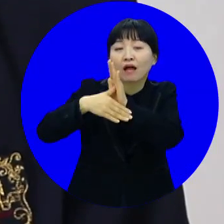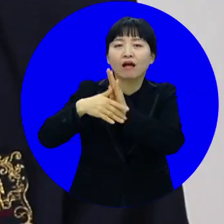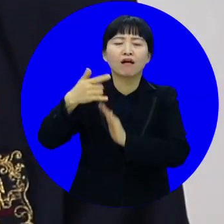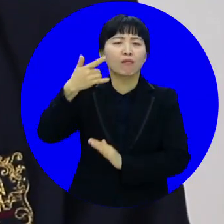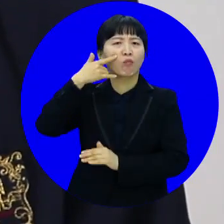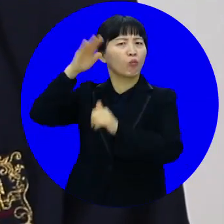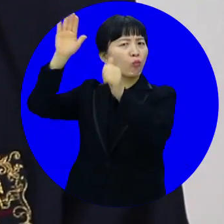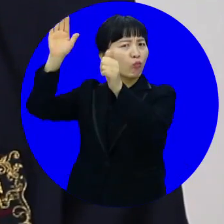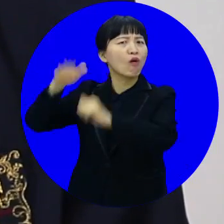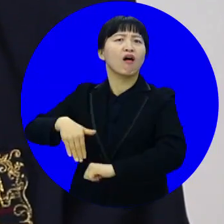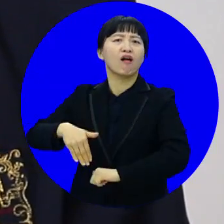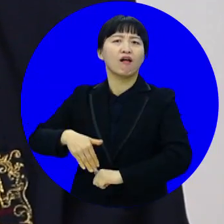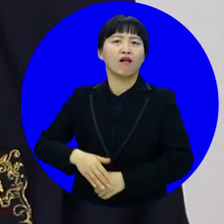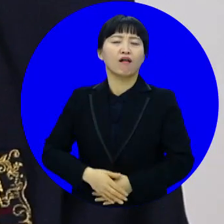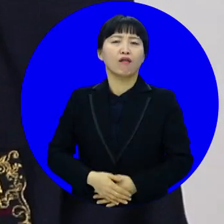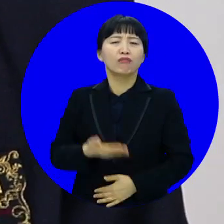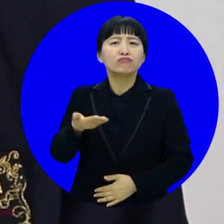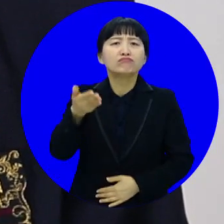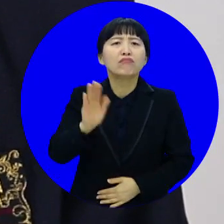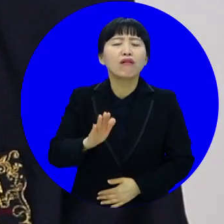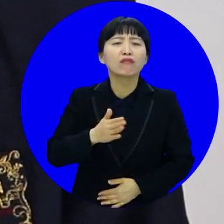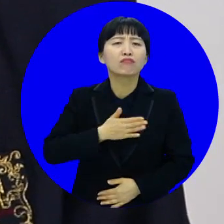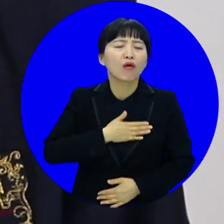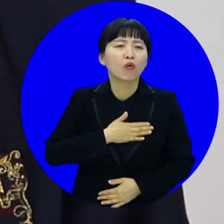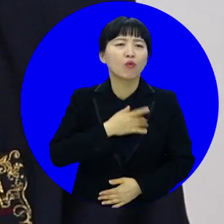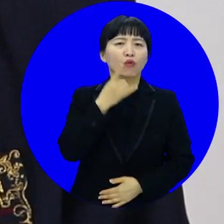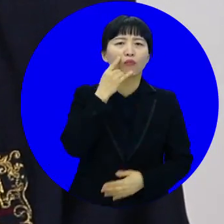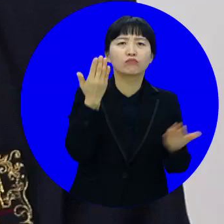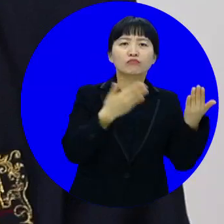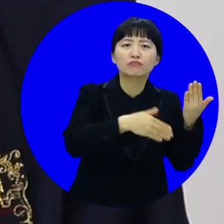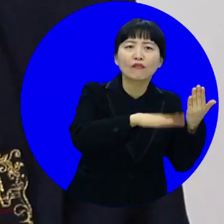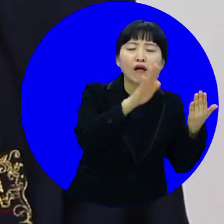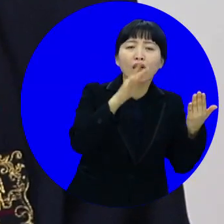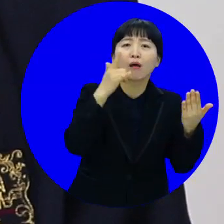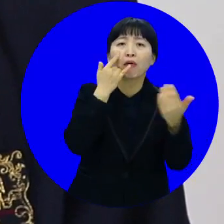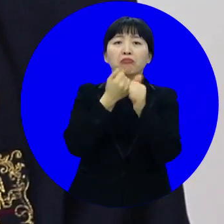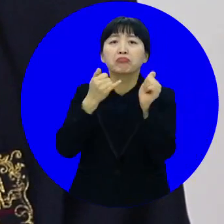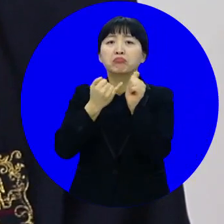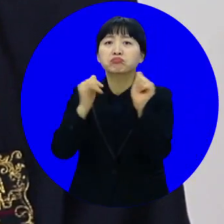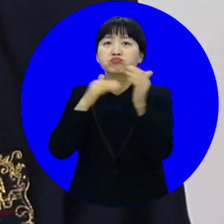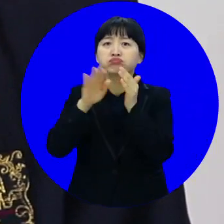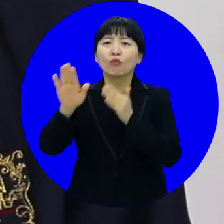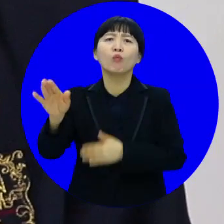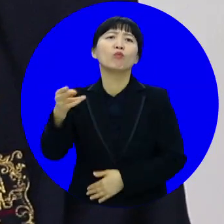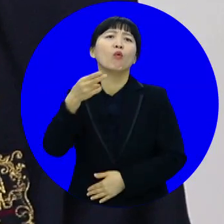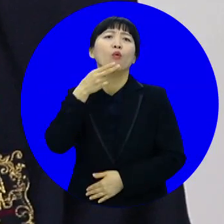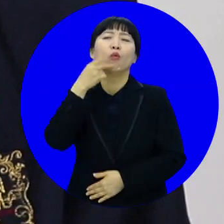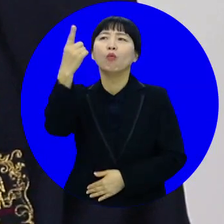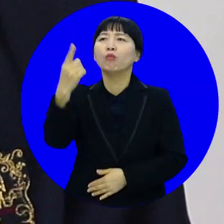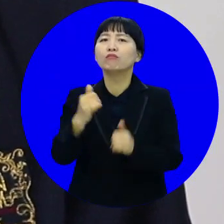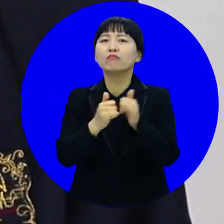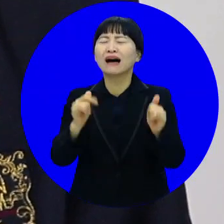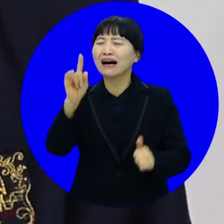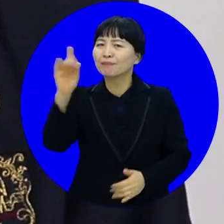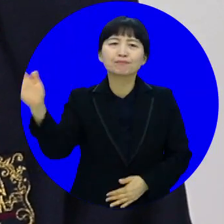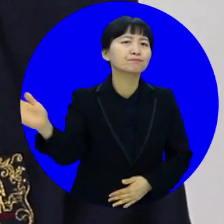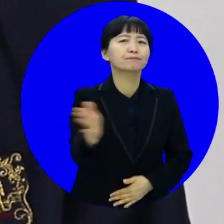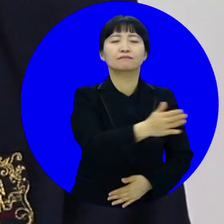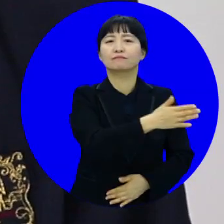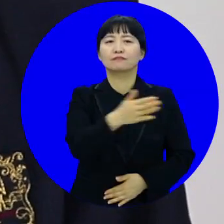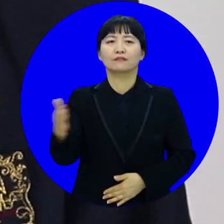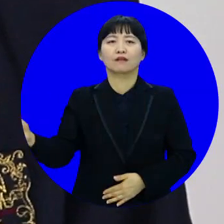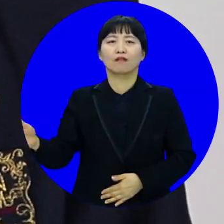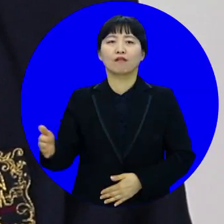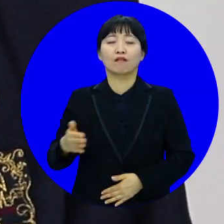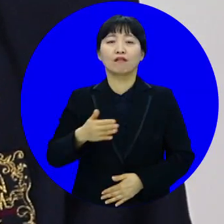하잖아요. 근데 저는 엄마는 일 나가고 아빠는 이혼해서 없고 올 사람이 아무도 없거든요. 내가 낳아달라고